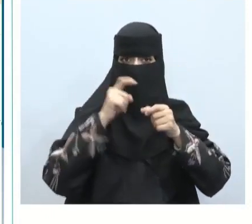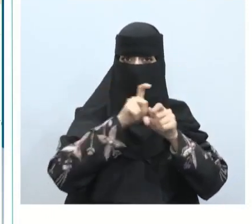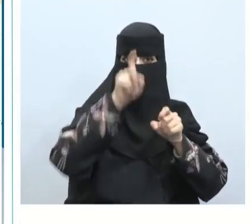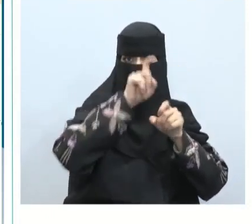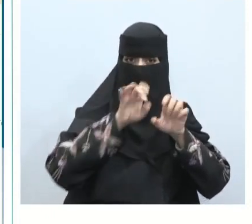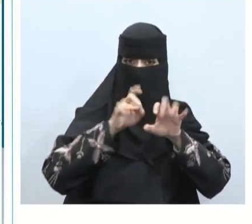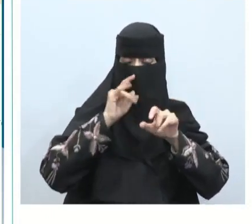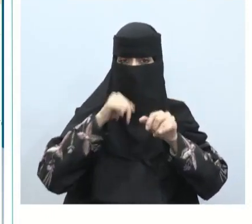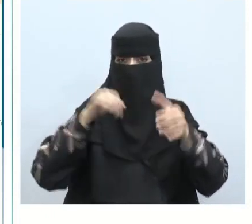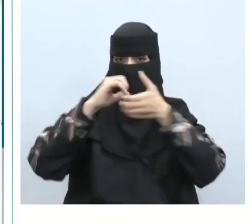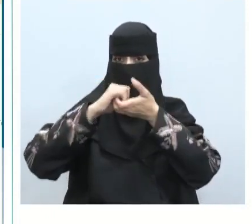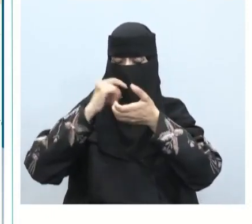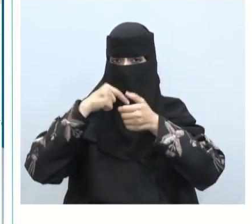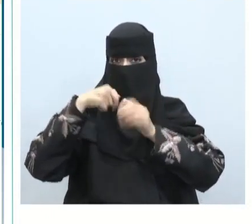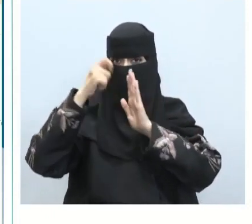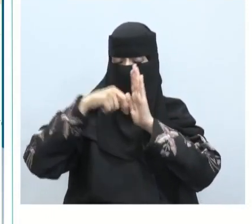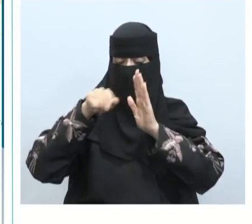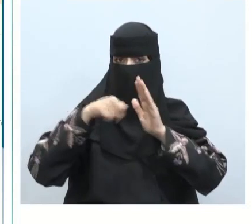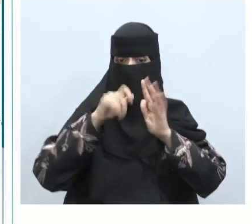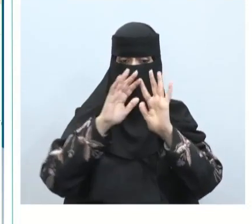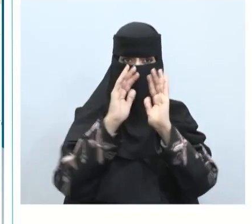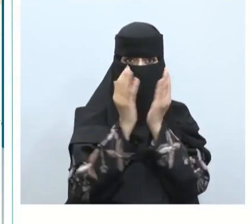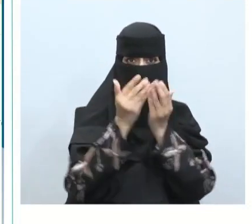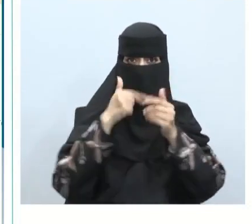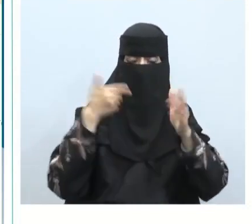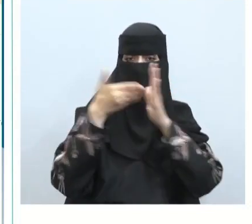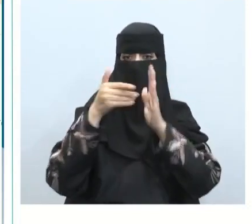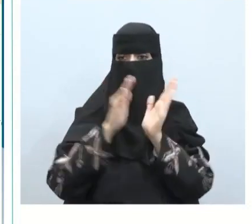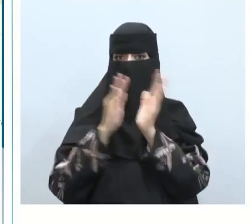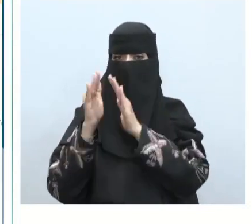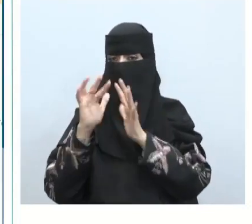زملائك وقرروا معا الشكل النهائي